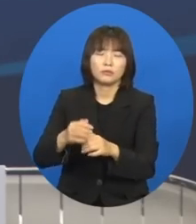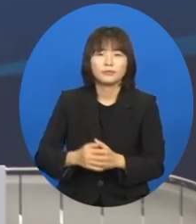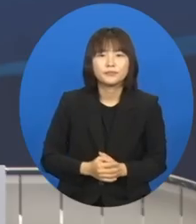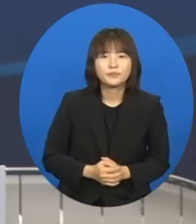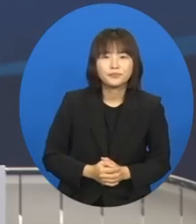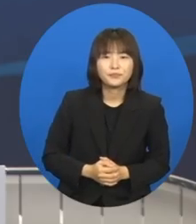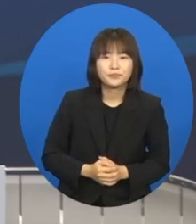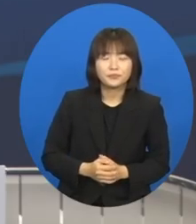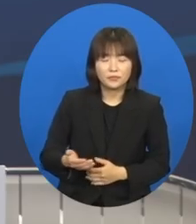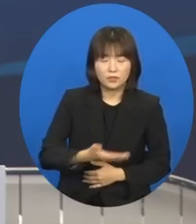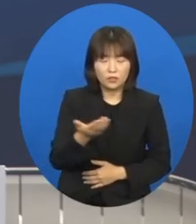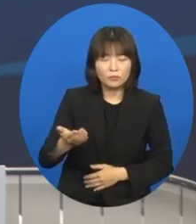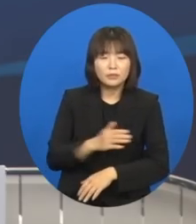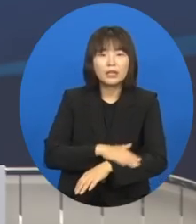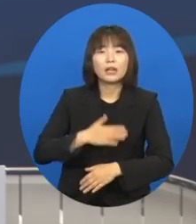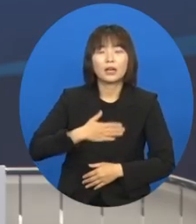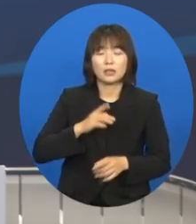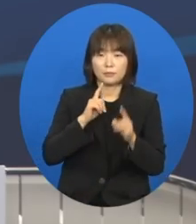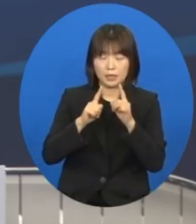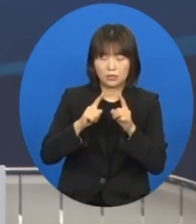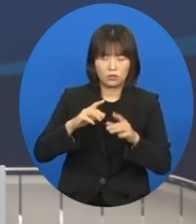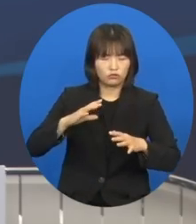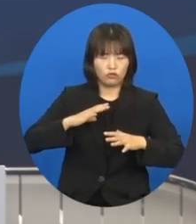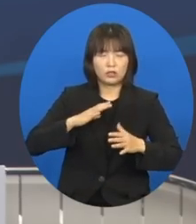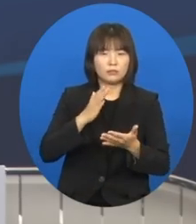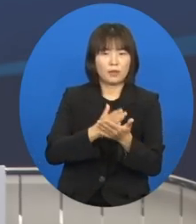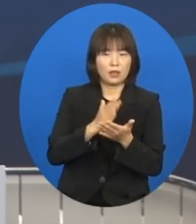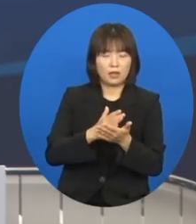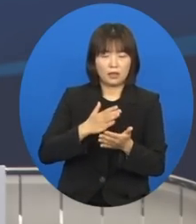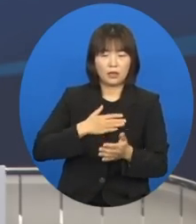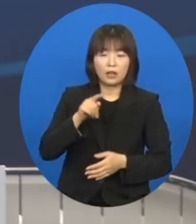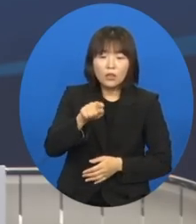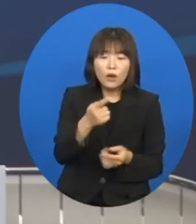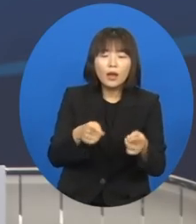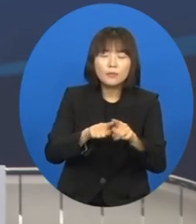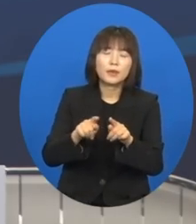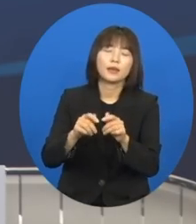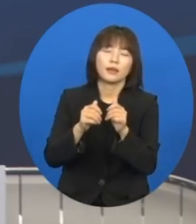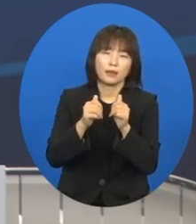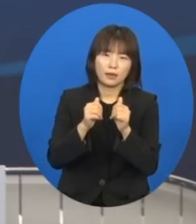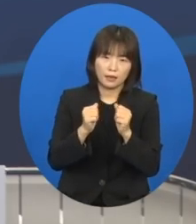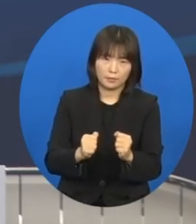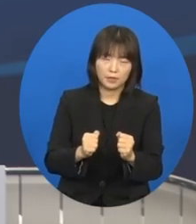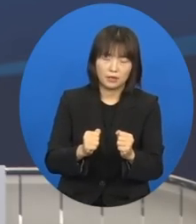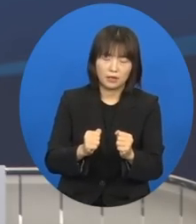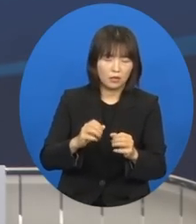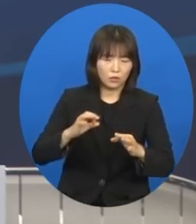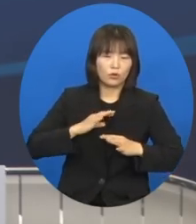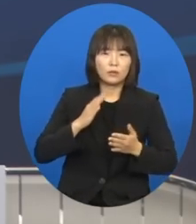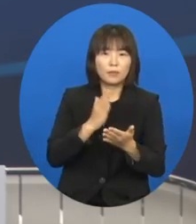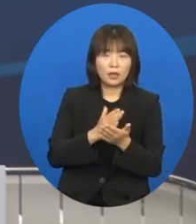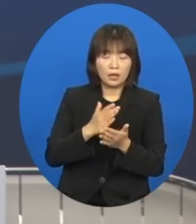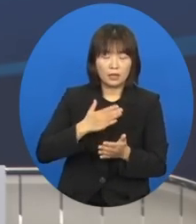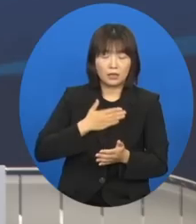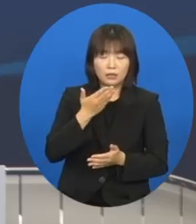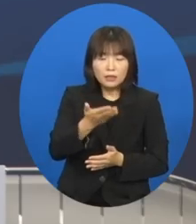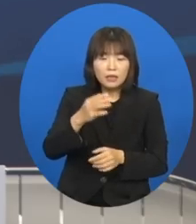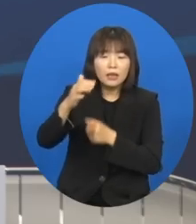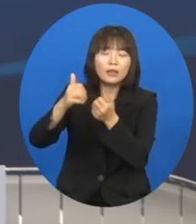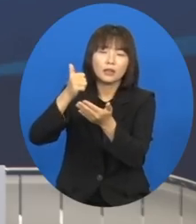알고 있는 말씀. 두려워하지 말라. 내가 너와 함께 함이니라. 놀라지 말라. 나는 내 하나님이